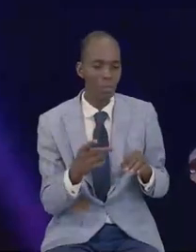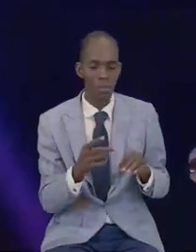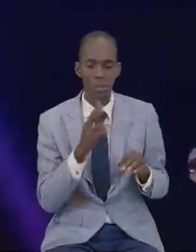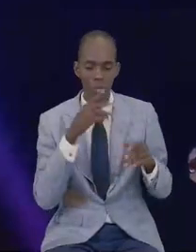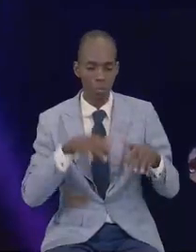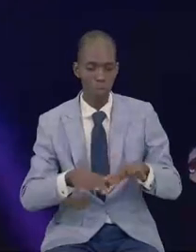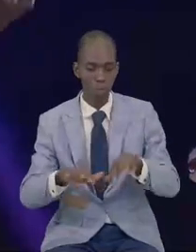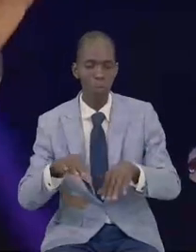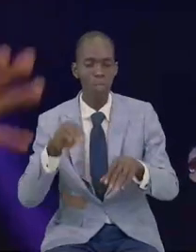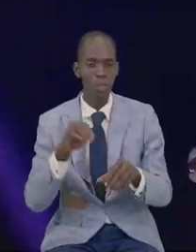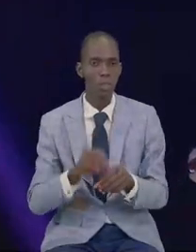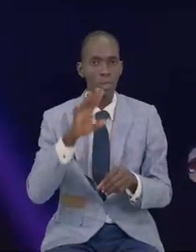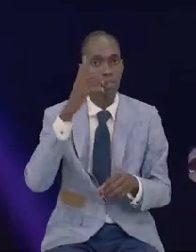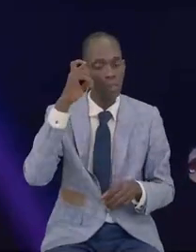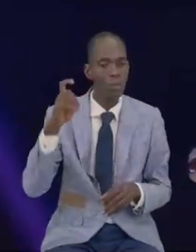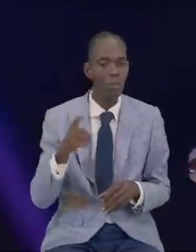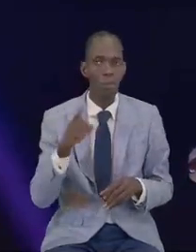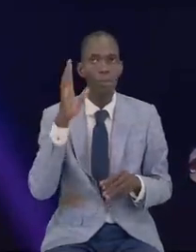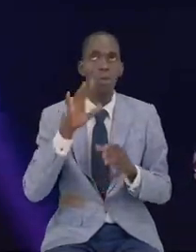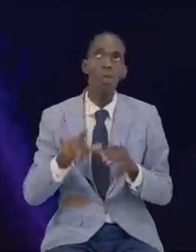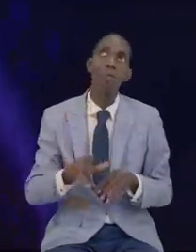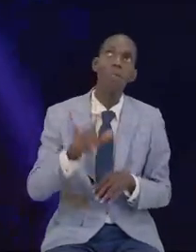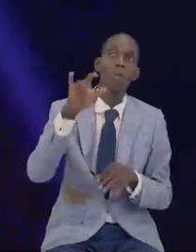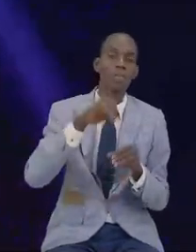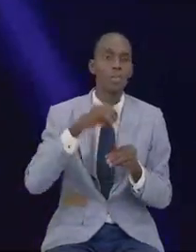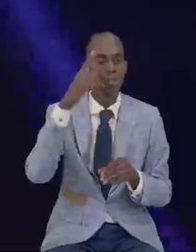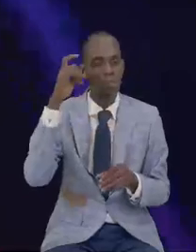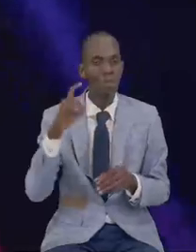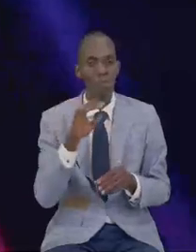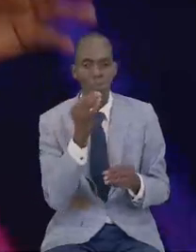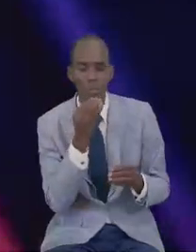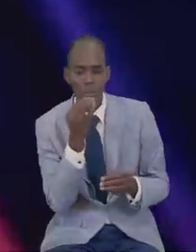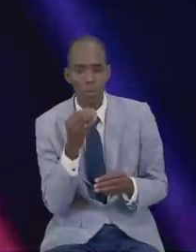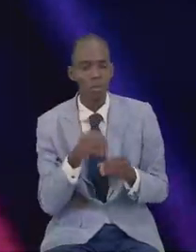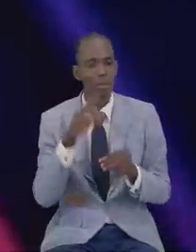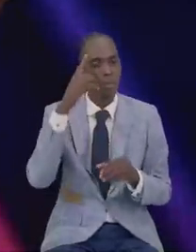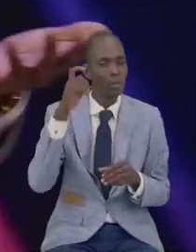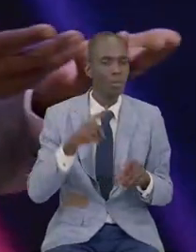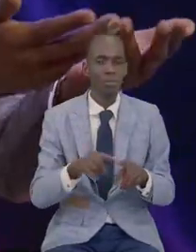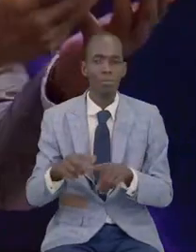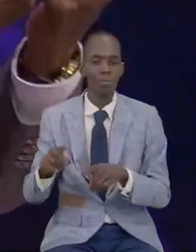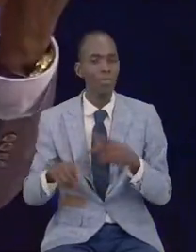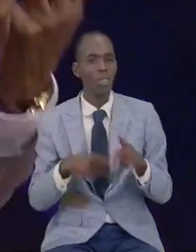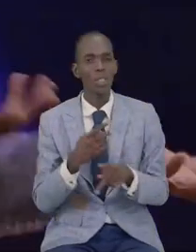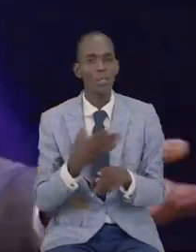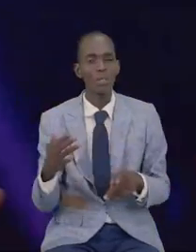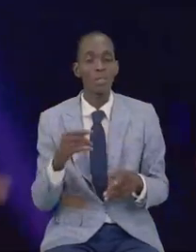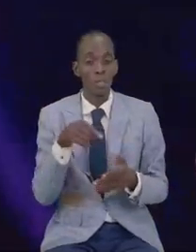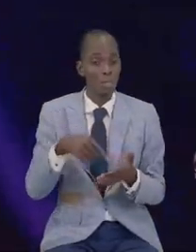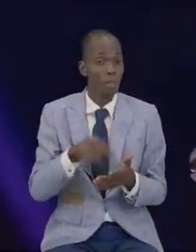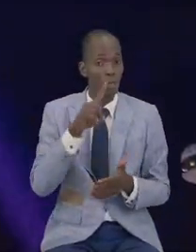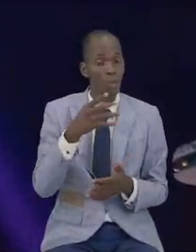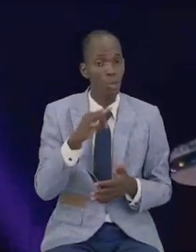dans ton rêve. Voici comment c'est l'implication. Si tu manges dans le rêve, voici, c'est parce que nous parlons